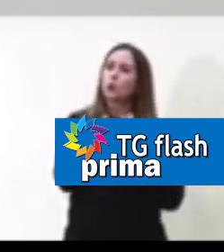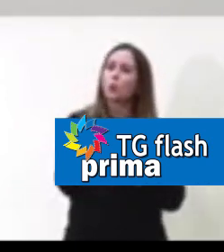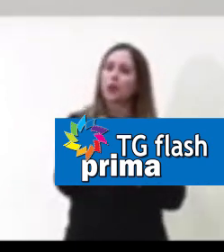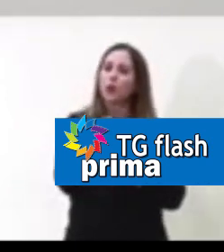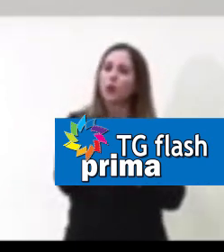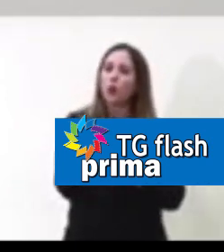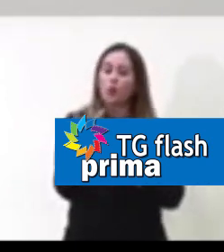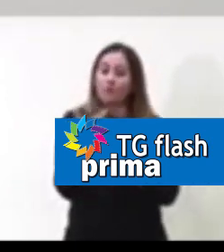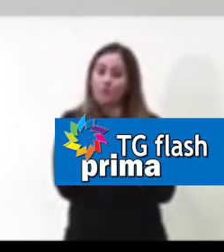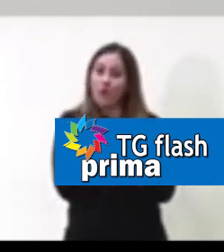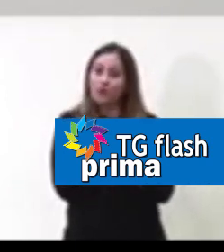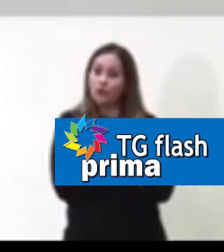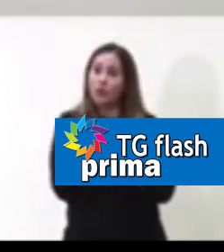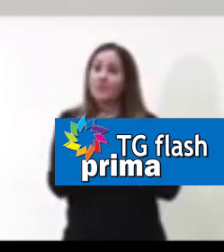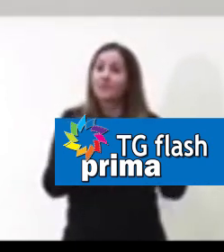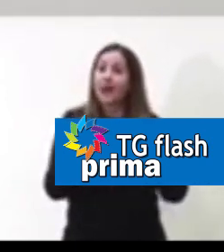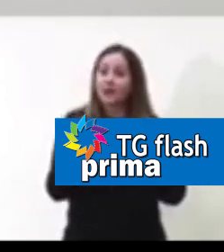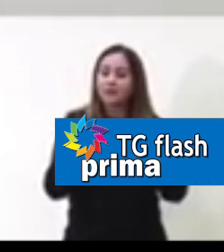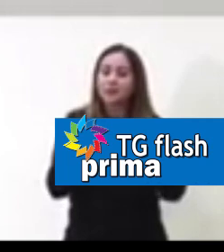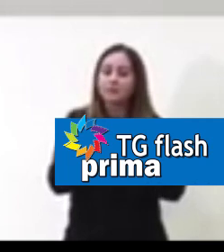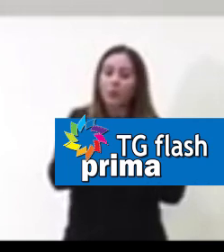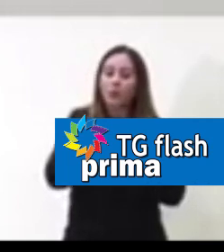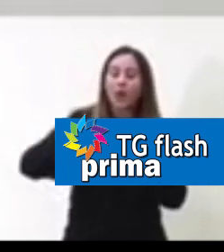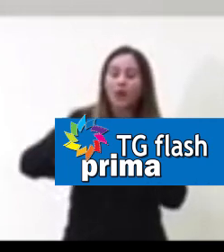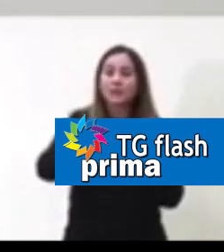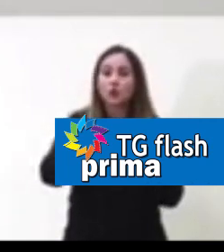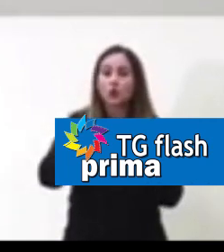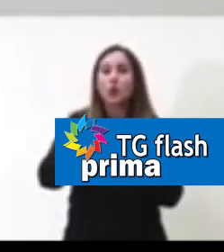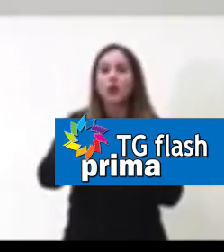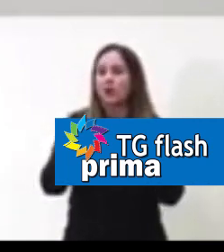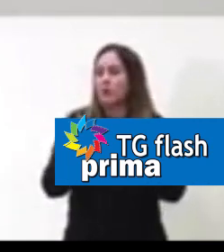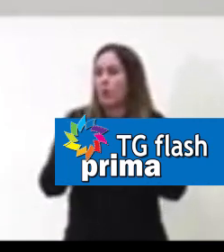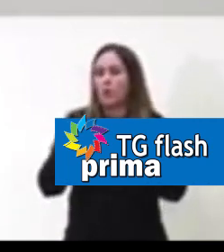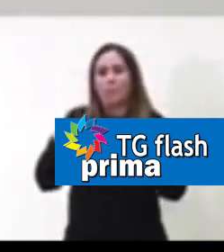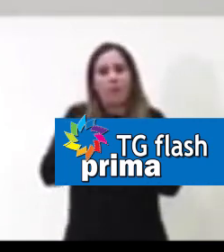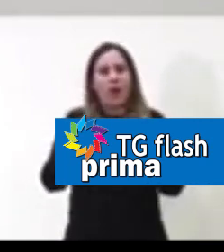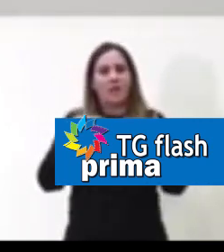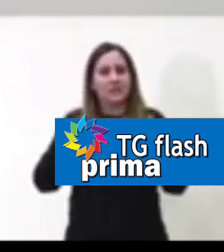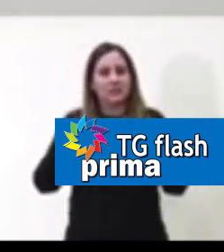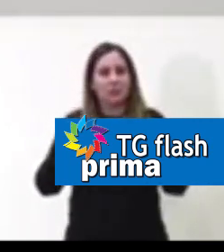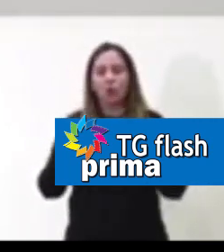per numero di vaccinazioni fatte sulla popolazione sostanzialmente al top in Europa.